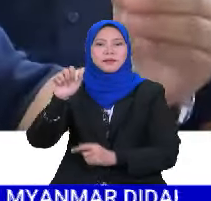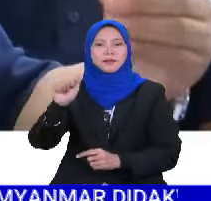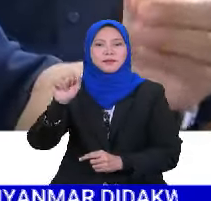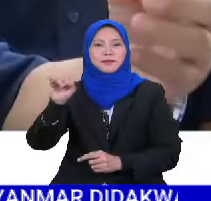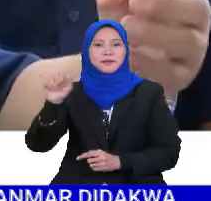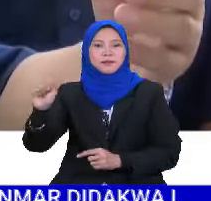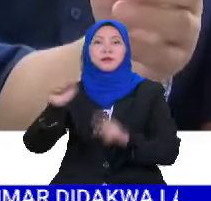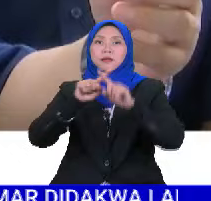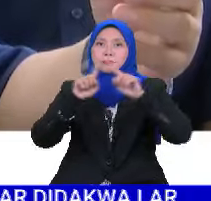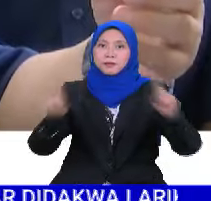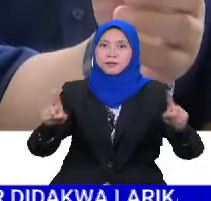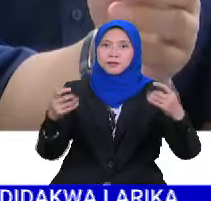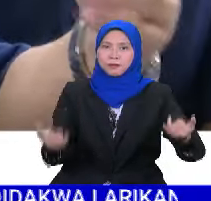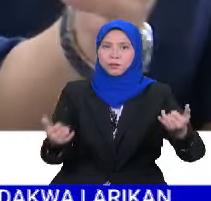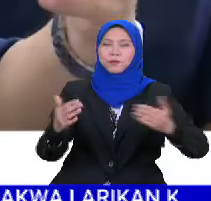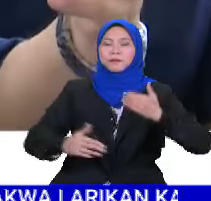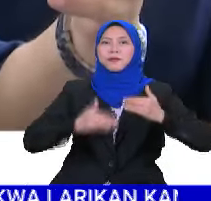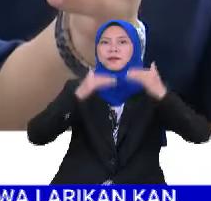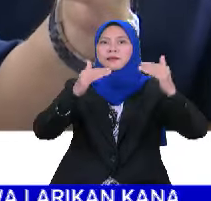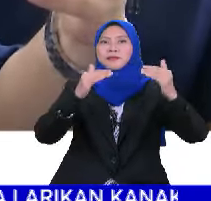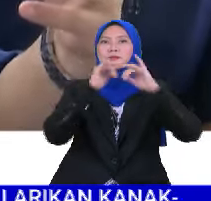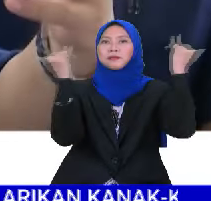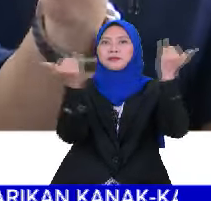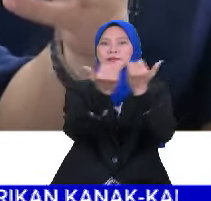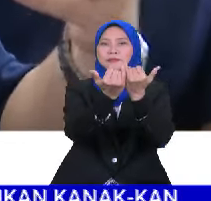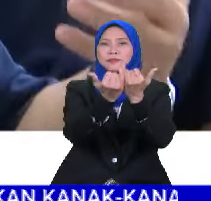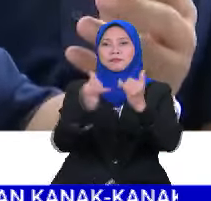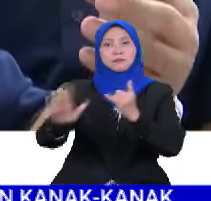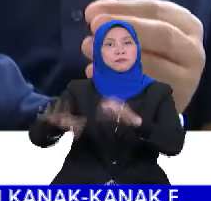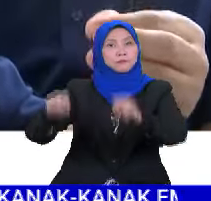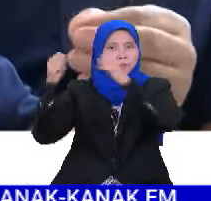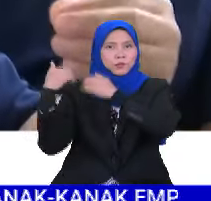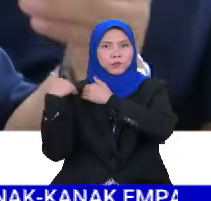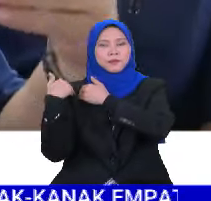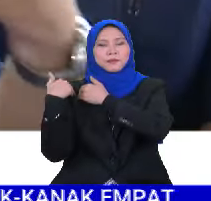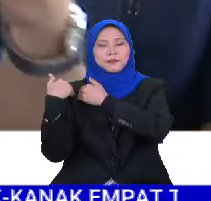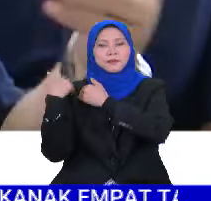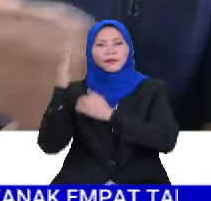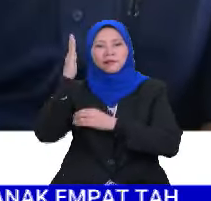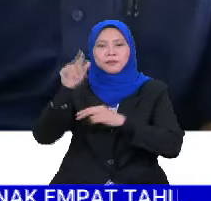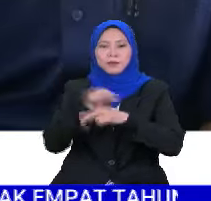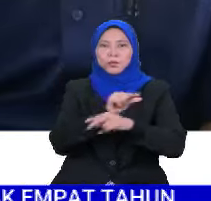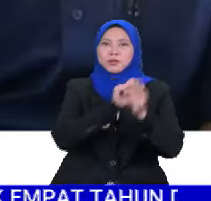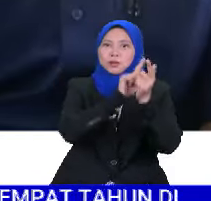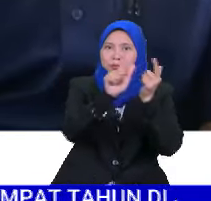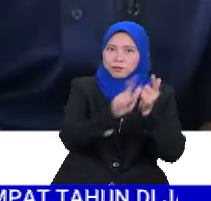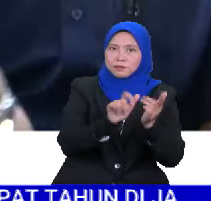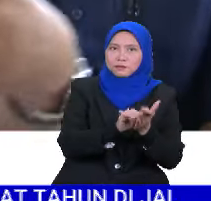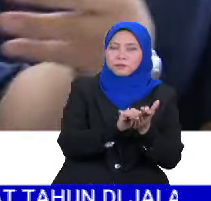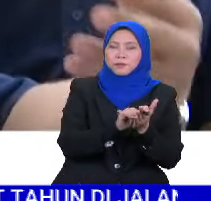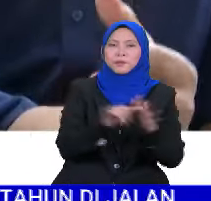cuma sekarang franca syari'at yang diberi tanggung jawab itu akan menggunakan kelulusan itu